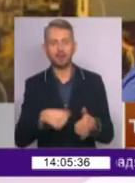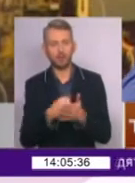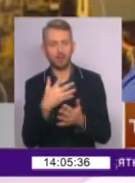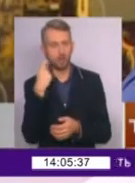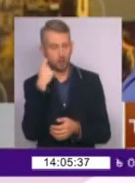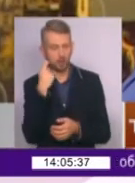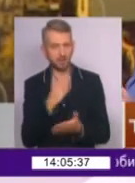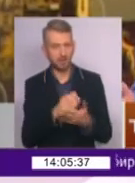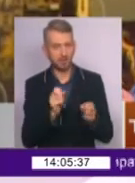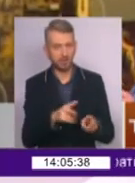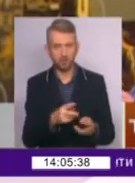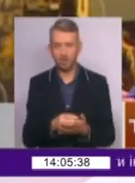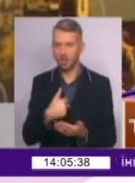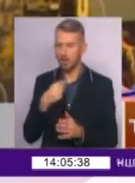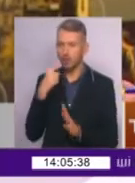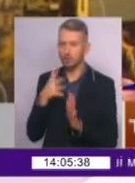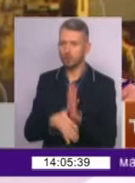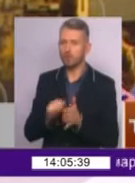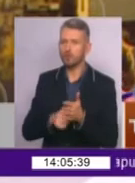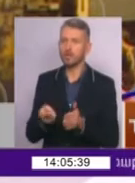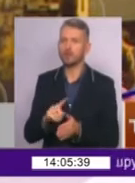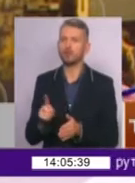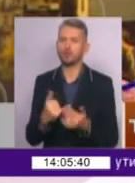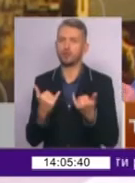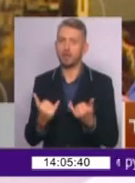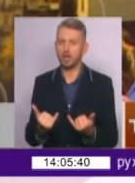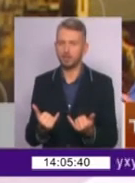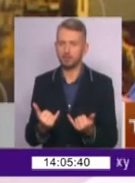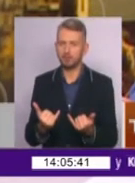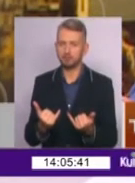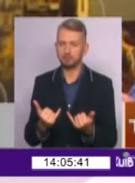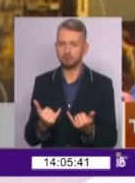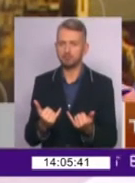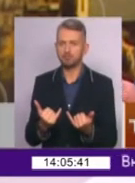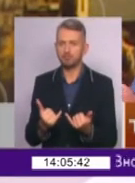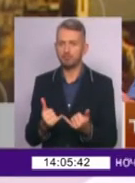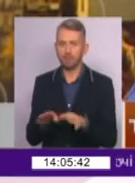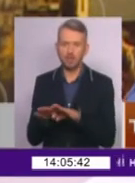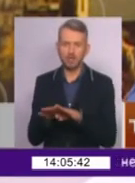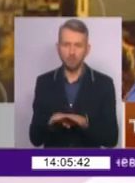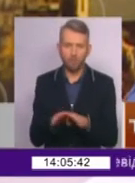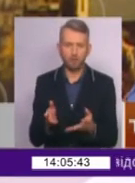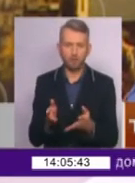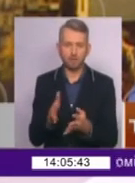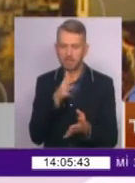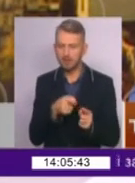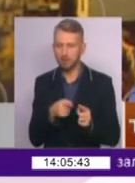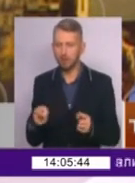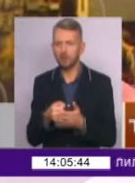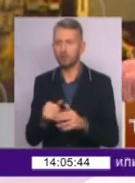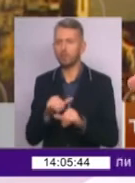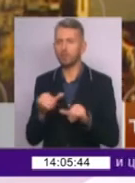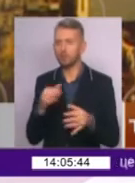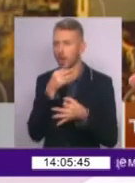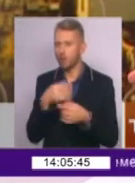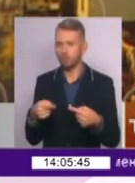Я так розумію, що саме через те, що зараз типова сезонність до збільшення любих вірусних інфекцій,